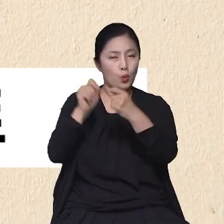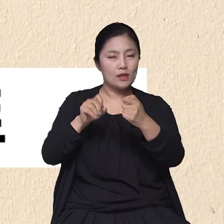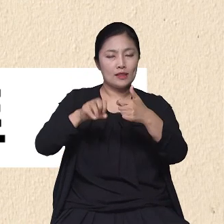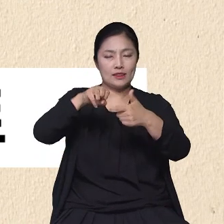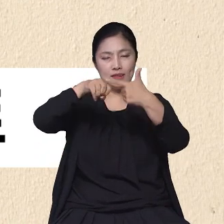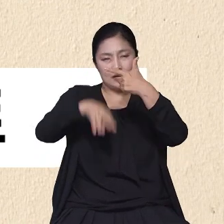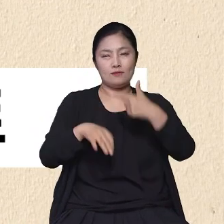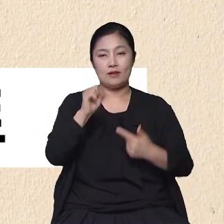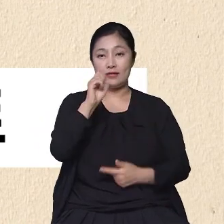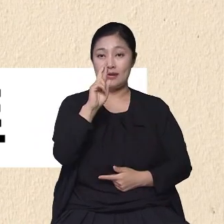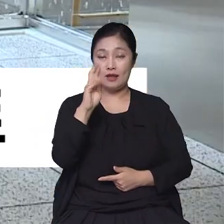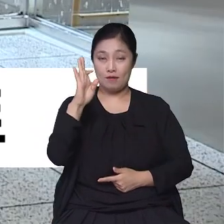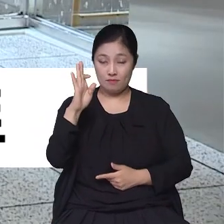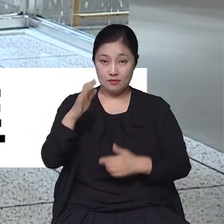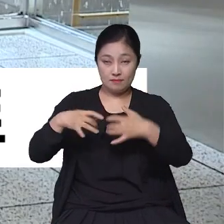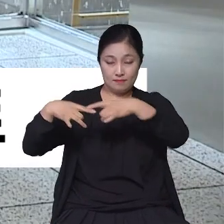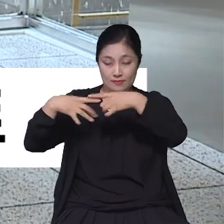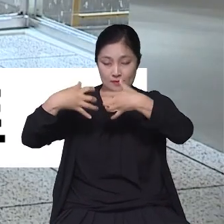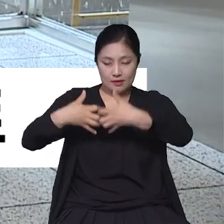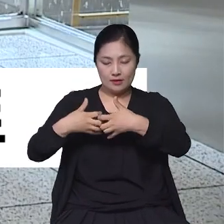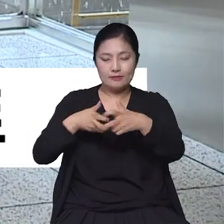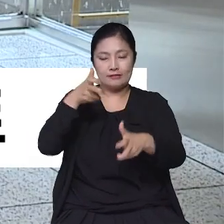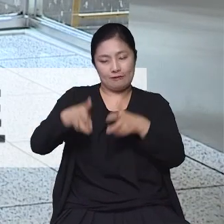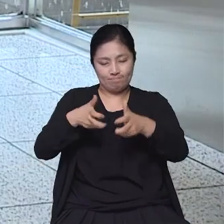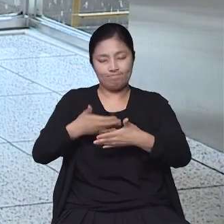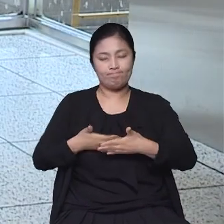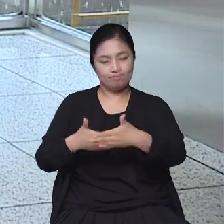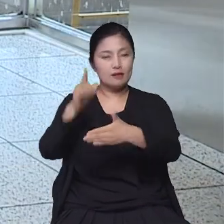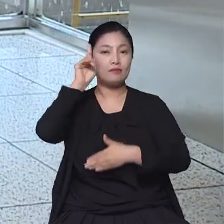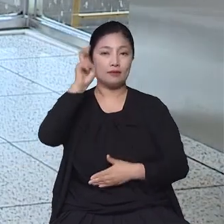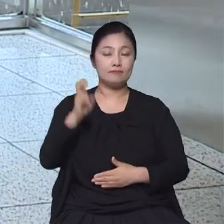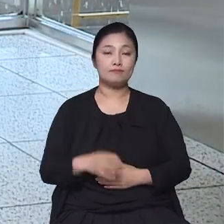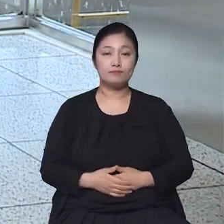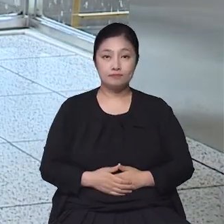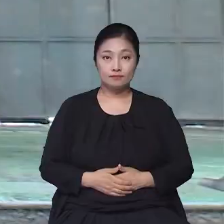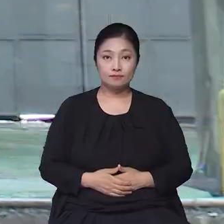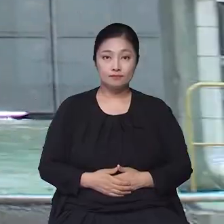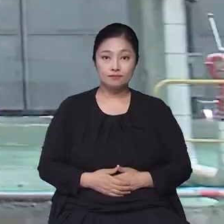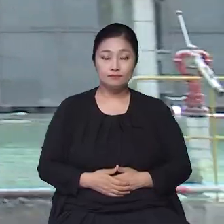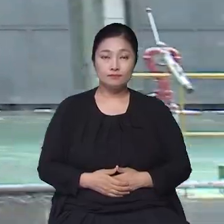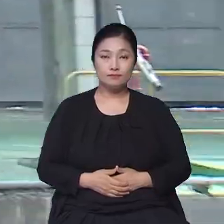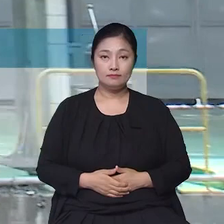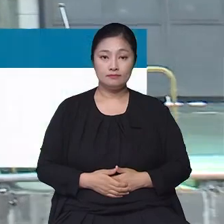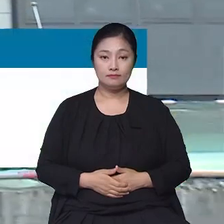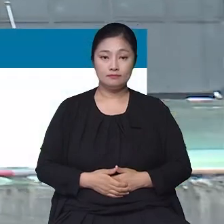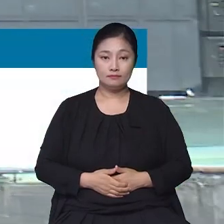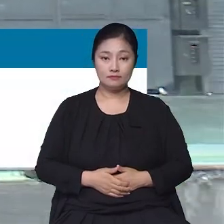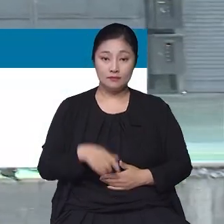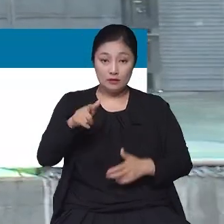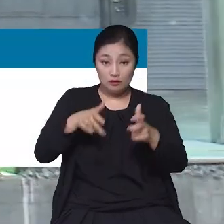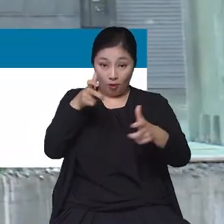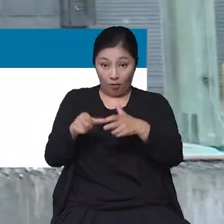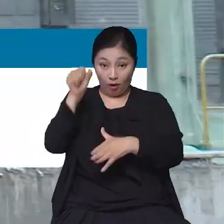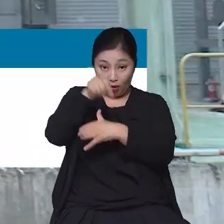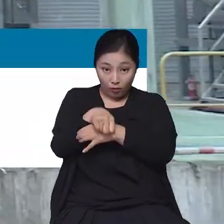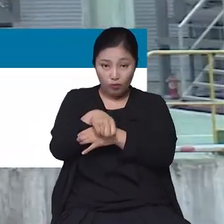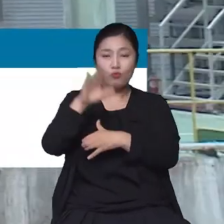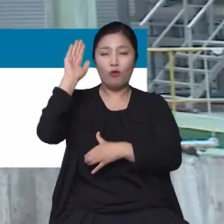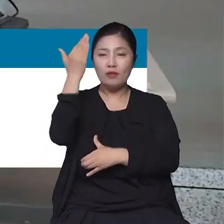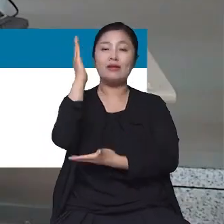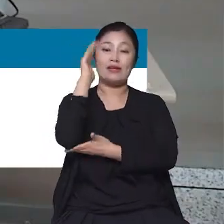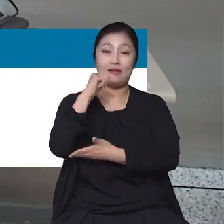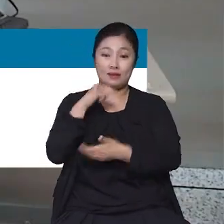나주 SRF 열병합 발전소가 상업 발전에 들어갑니다. 사업 개시에도 들어간 얘기니까 의사결정은